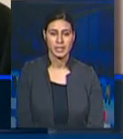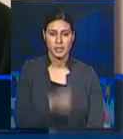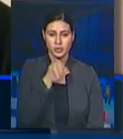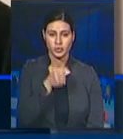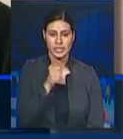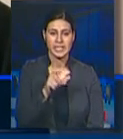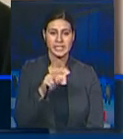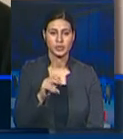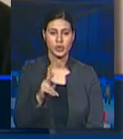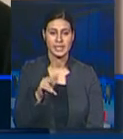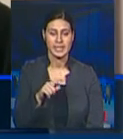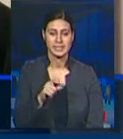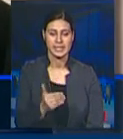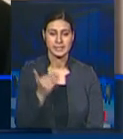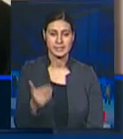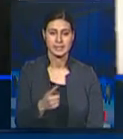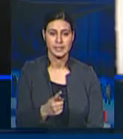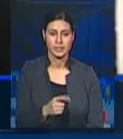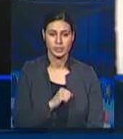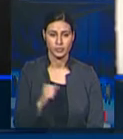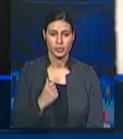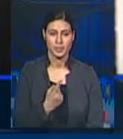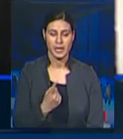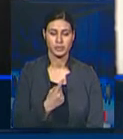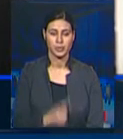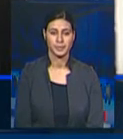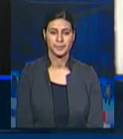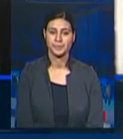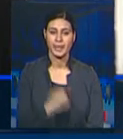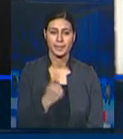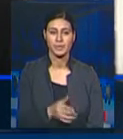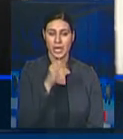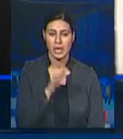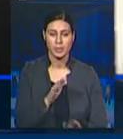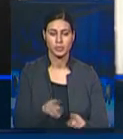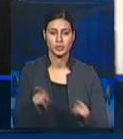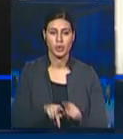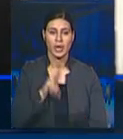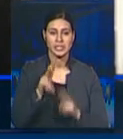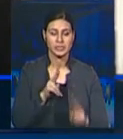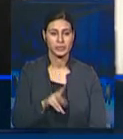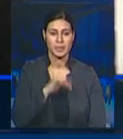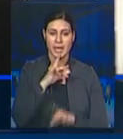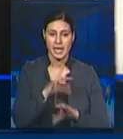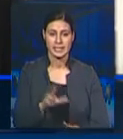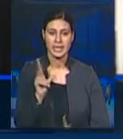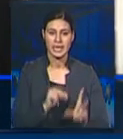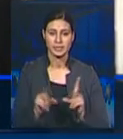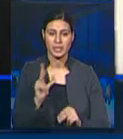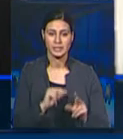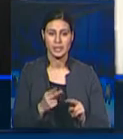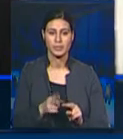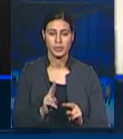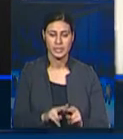ჟურნალისტ ელისო კილაძეს. თვითონ მარტო როგორც პირველ პროცესზე ასევე საპელაციო სტროს გასაჩვენებელი არ იქნა გათვალისწინებული,